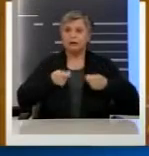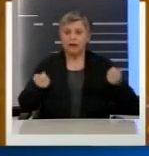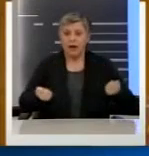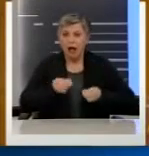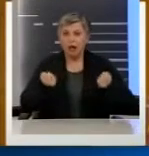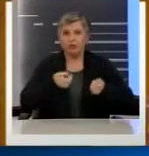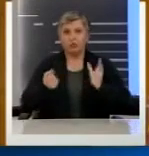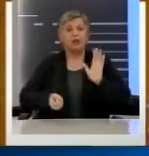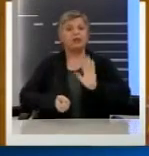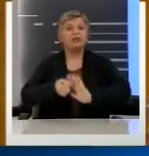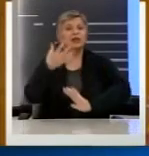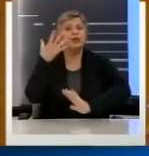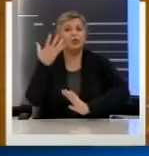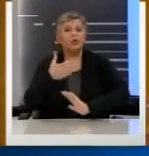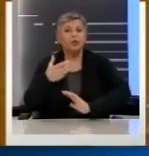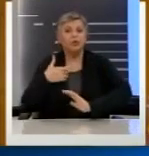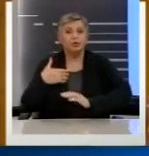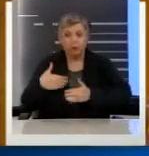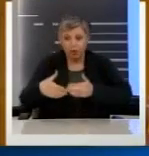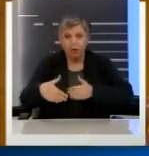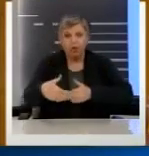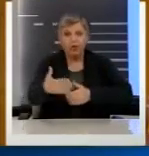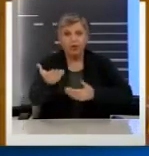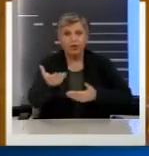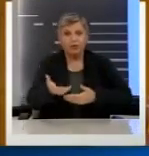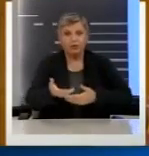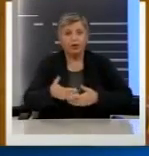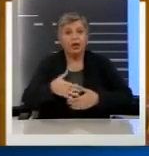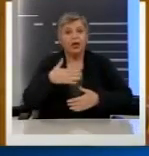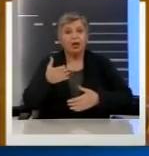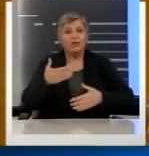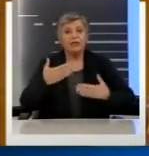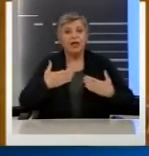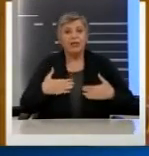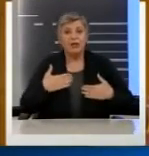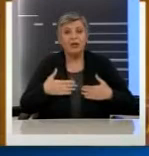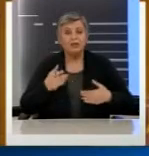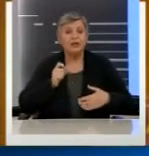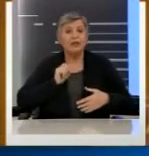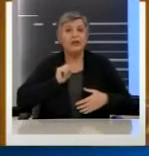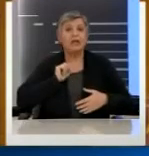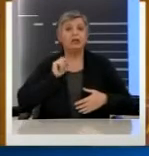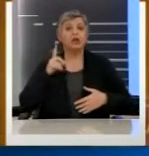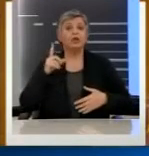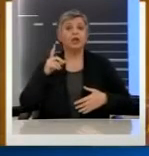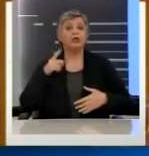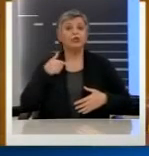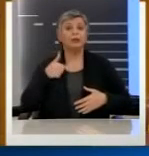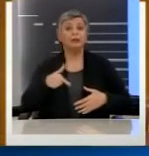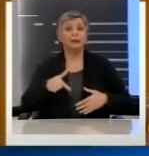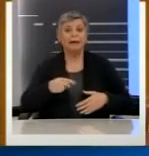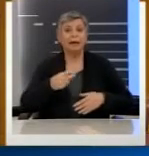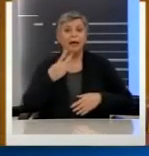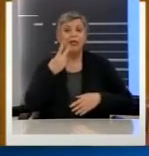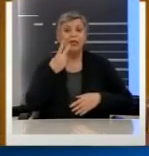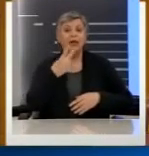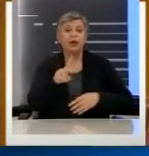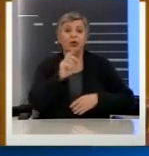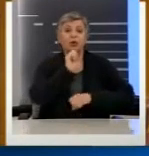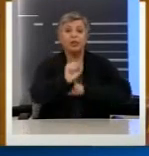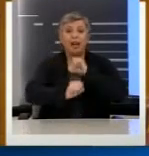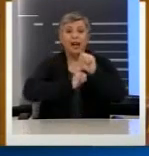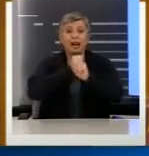εποχή, να πάμε για να γιορτάσουμε όλοι μαζί τα 200 χρόνια από την ελληνική απελευθέρωση